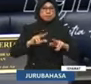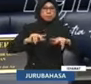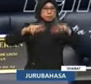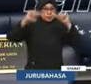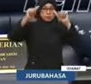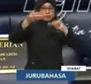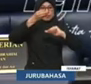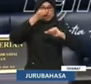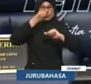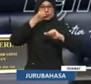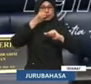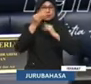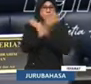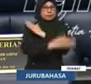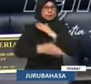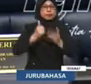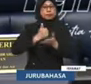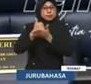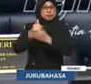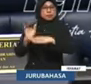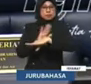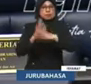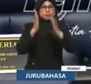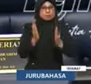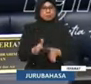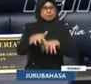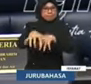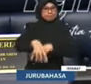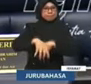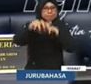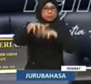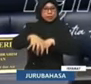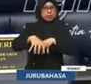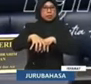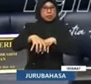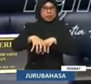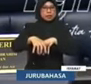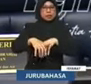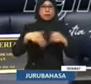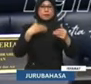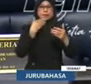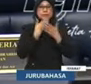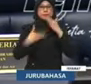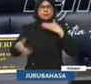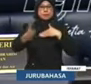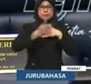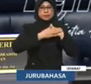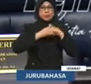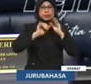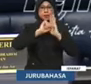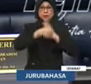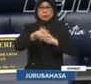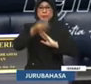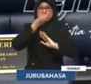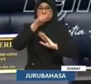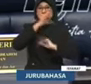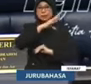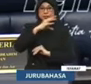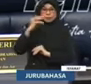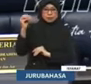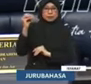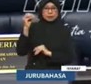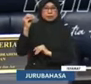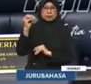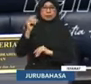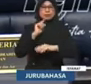sektor Agro makanan negara selain membantu sawan Tani untuk memperoleh semula dari aspek pencernaan sumber pendapatan dan